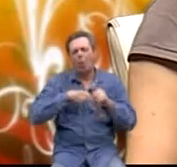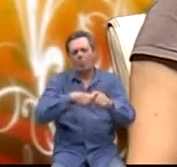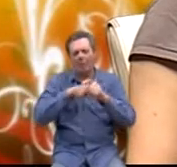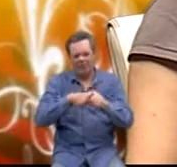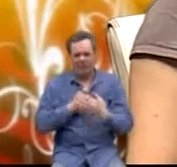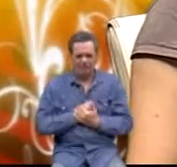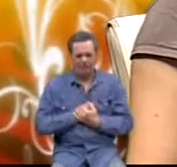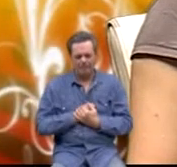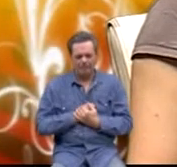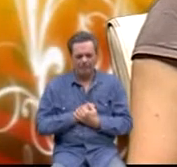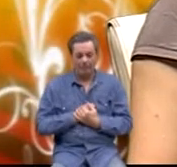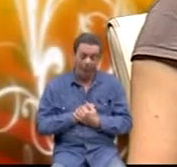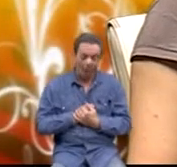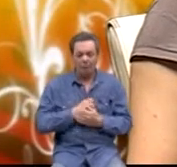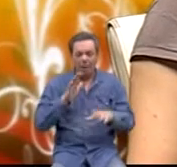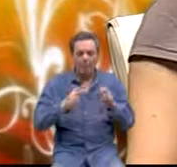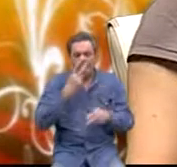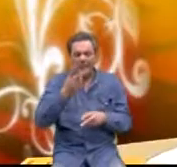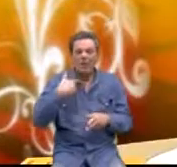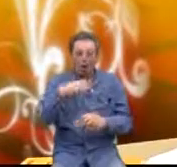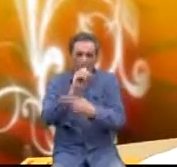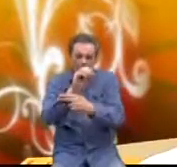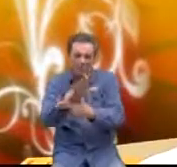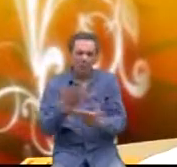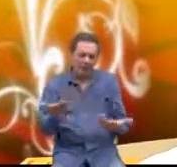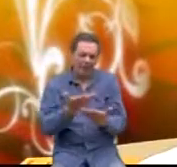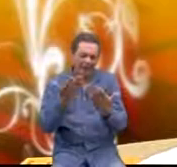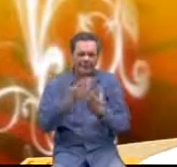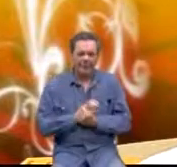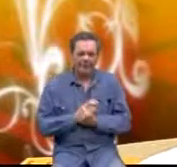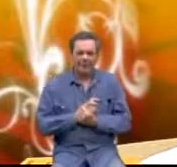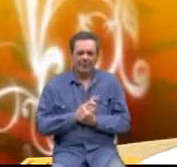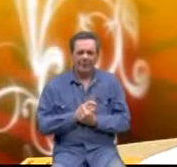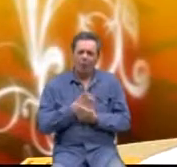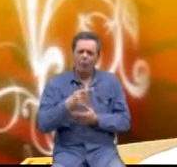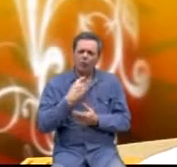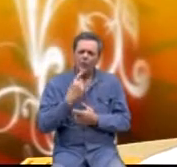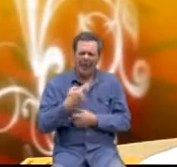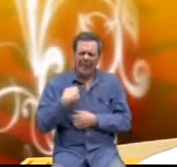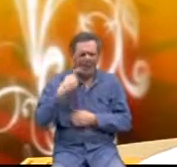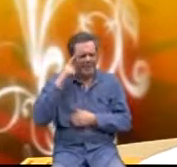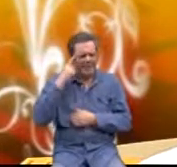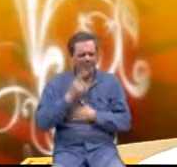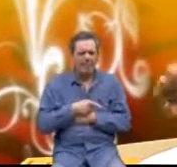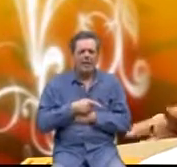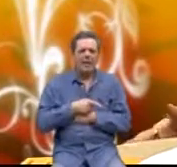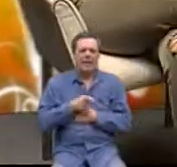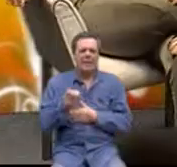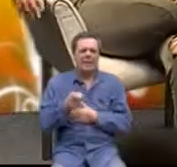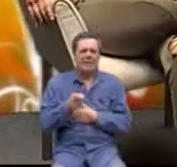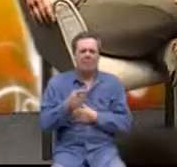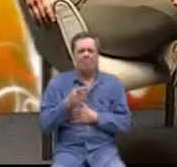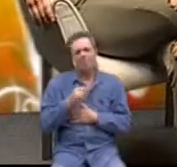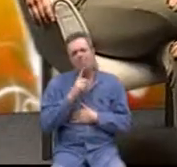ovog događanja. Možda vide emisiju pa dođu ove. Da. Ali ovo kje ste rekli, ja ipak mislim da ste premalo u